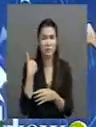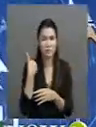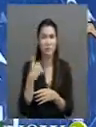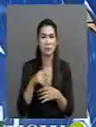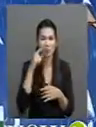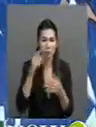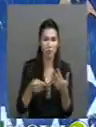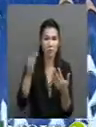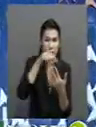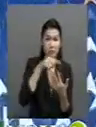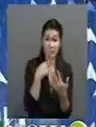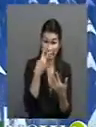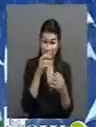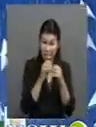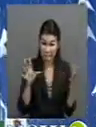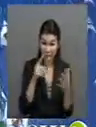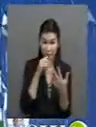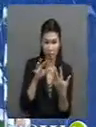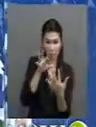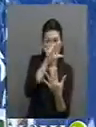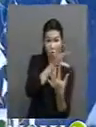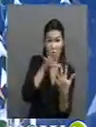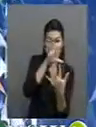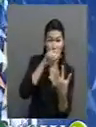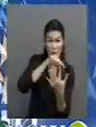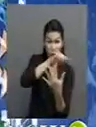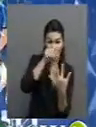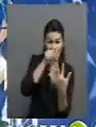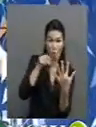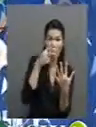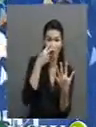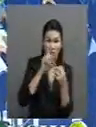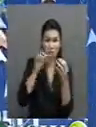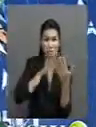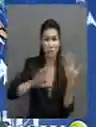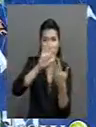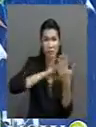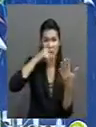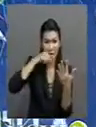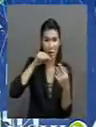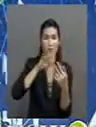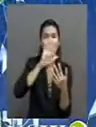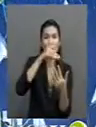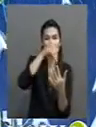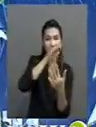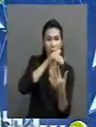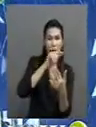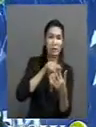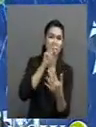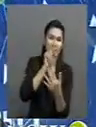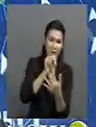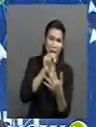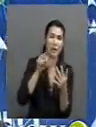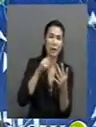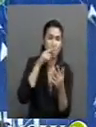พันรวมถึงนะครับจะเห็นได้ว่ารัศมีของพายุลูกนี้กินพื้นที่แผนที่ประเทศไทยบริเวณทางด้านพื้นที่จังหวัดน่าน